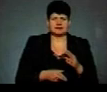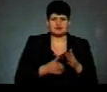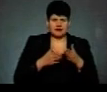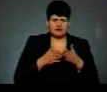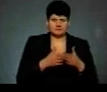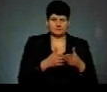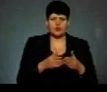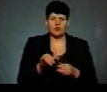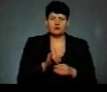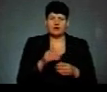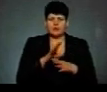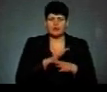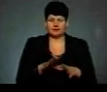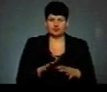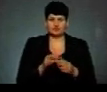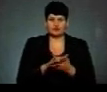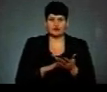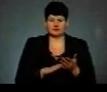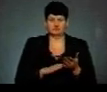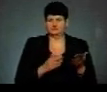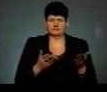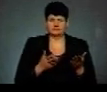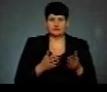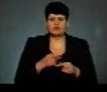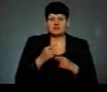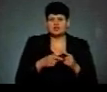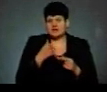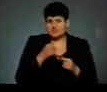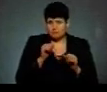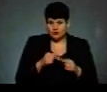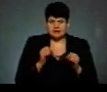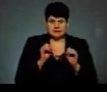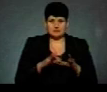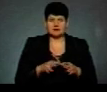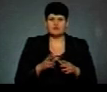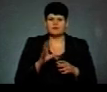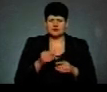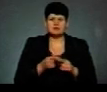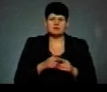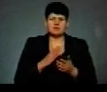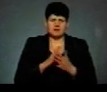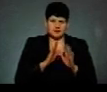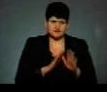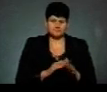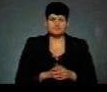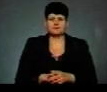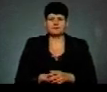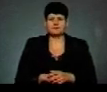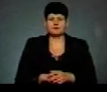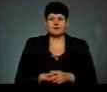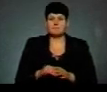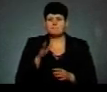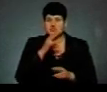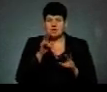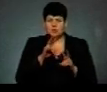не мала подальшого розвитку, і вона могла там через рік перездати. Тобто цю інформацію всю ми маємо. Під час